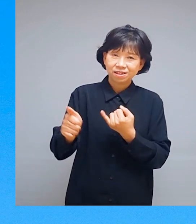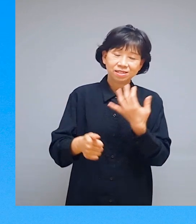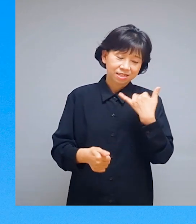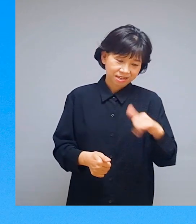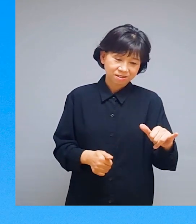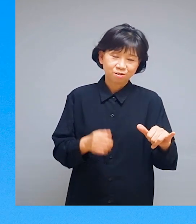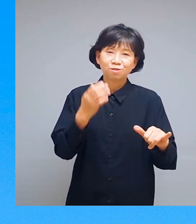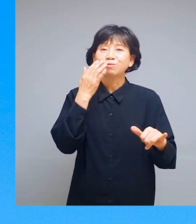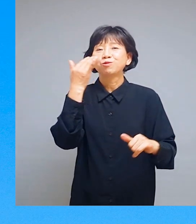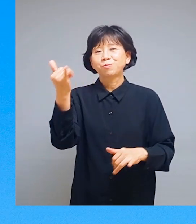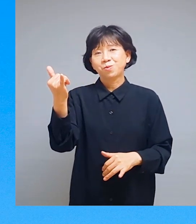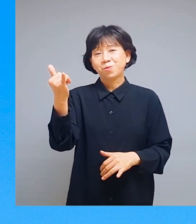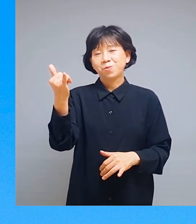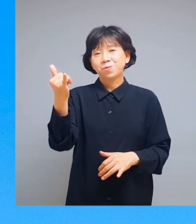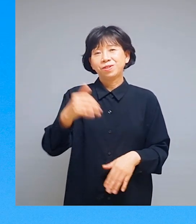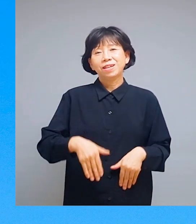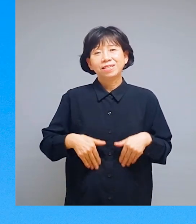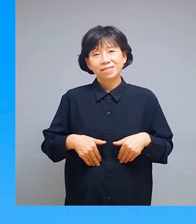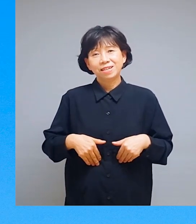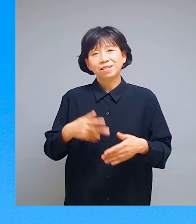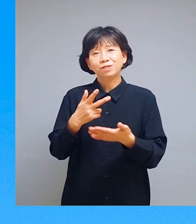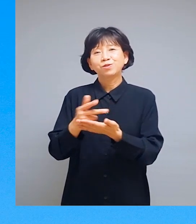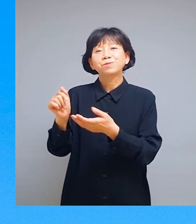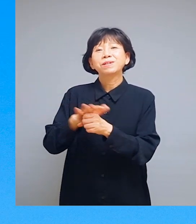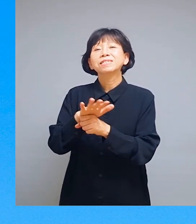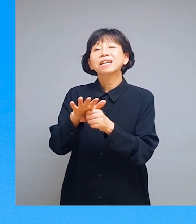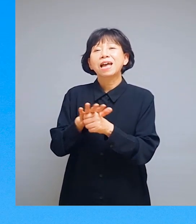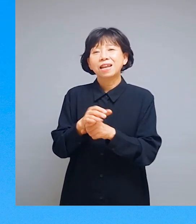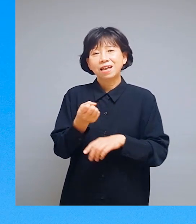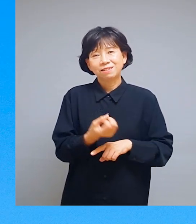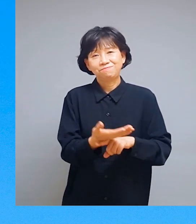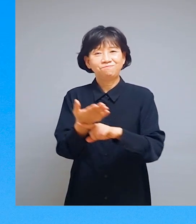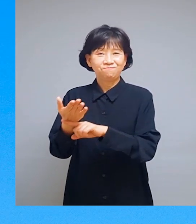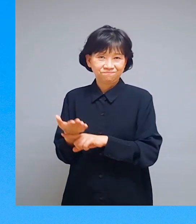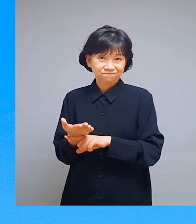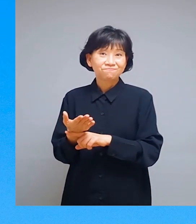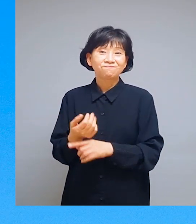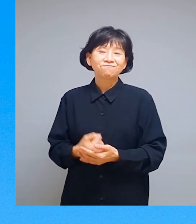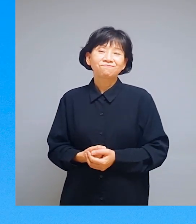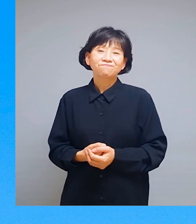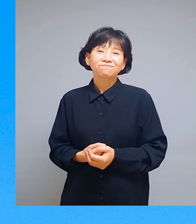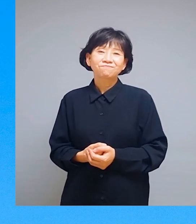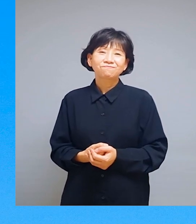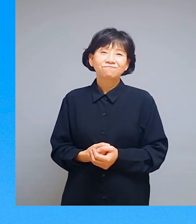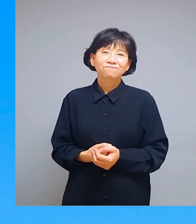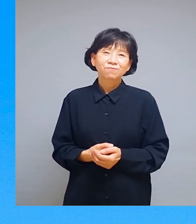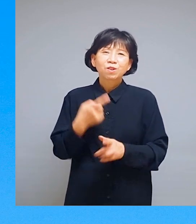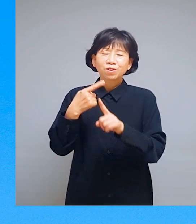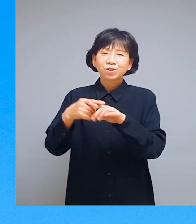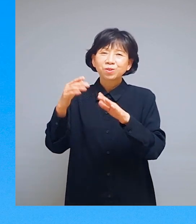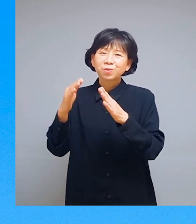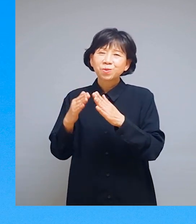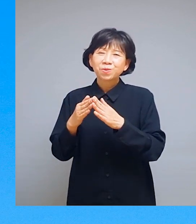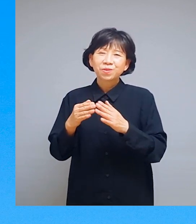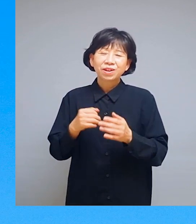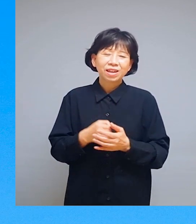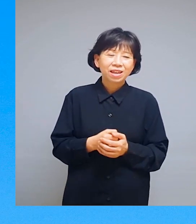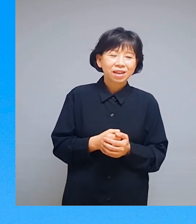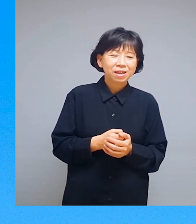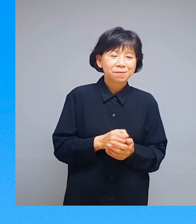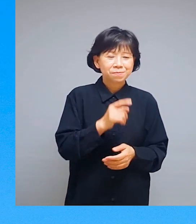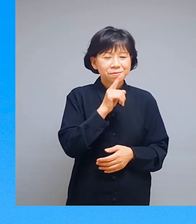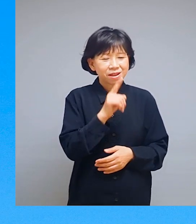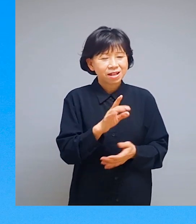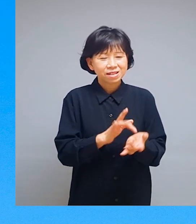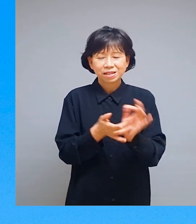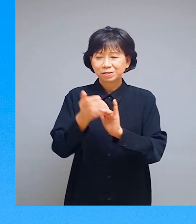계십니까? 그분들에게 주님의 사랑을 전할 수 있기를 바랍니다. 자꾸 교회 얘기하면 안 돼. 예수님